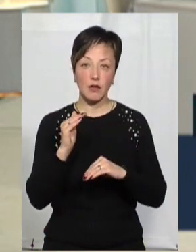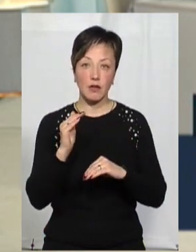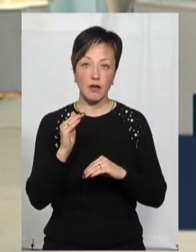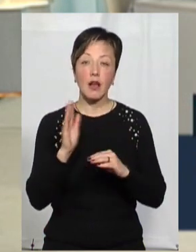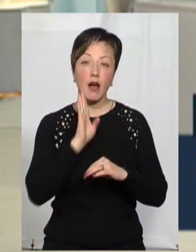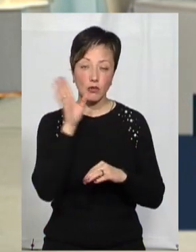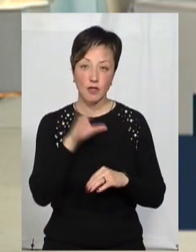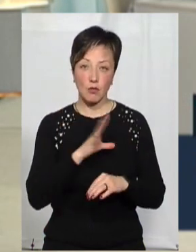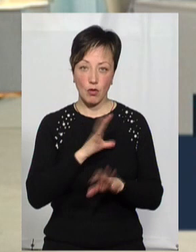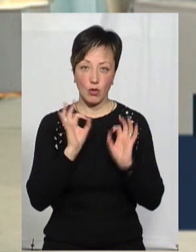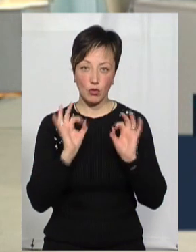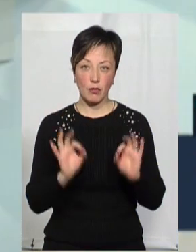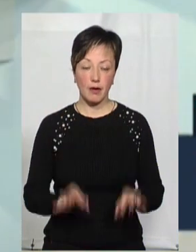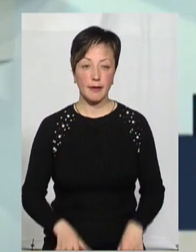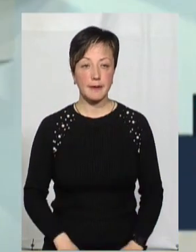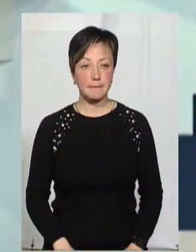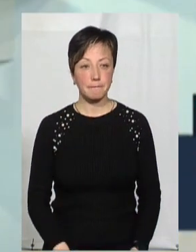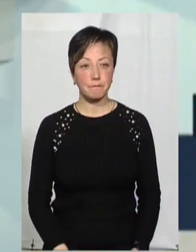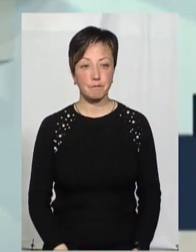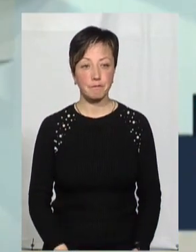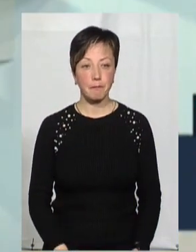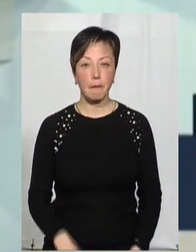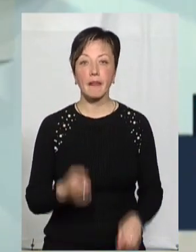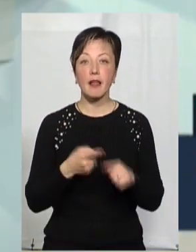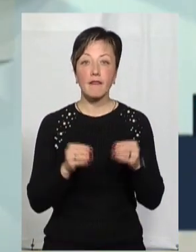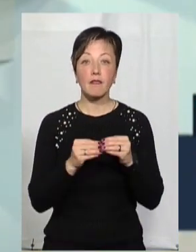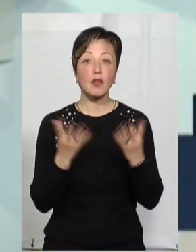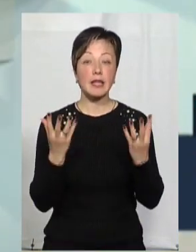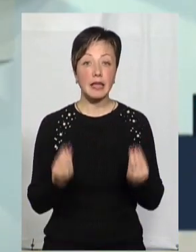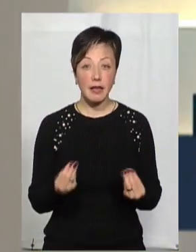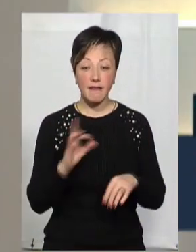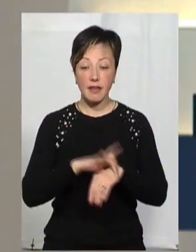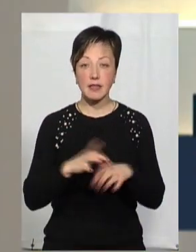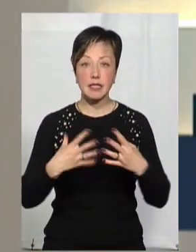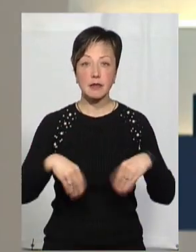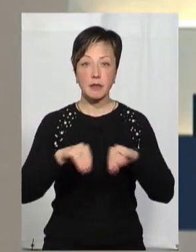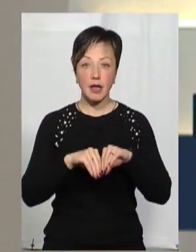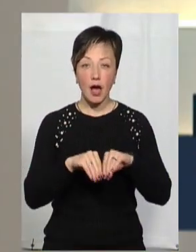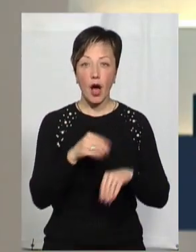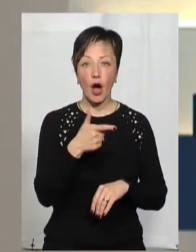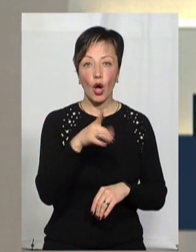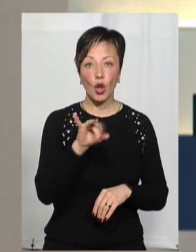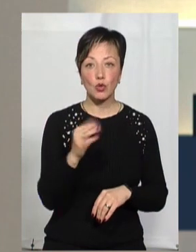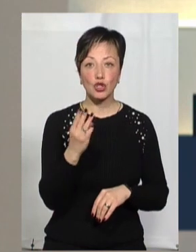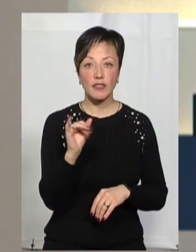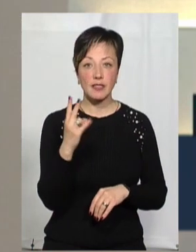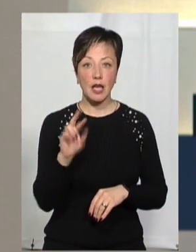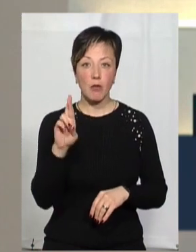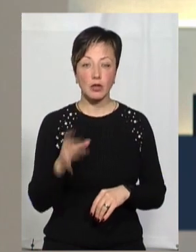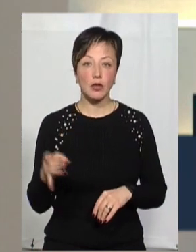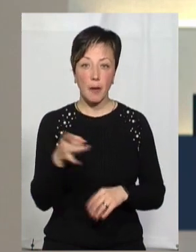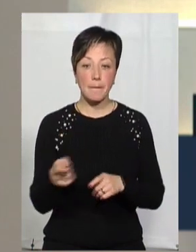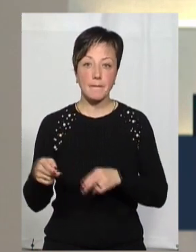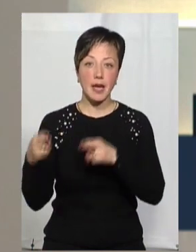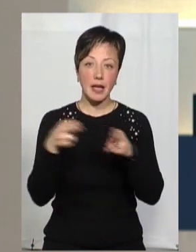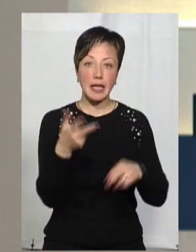було, ранку все було гаразд. У той самий день, коли виявили цю сім'ю, у Глушківці Ярмолинецького району приїхали три